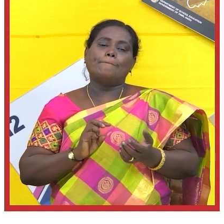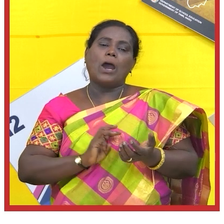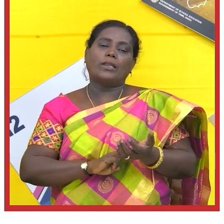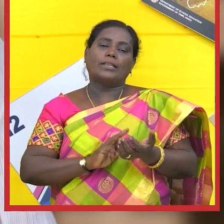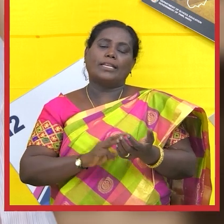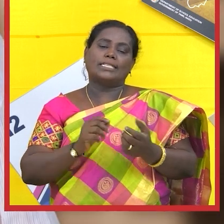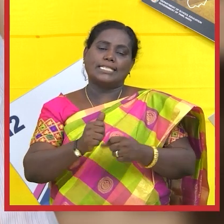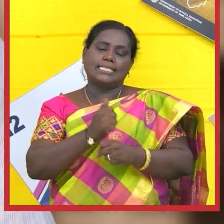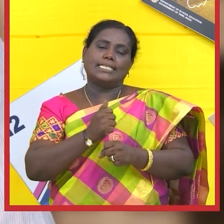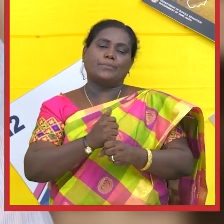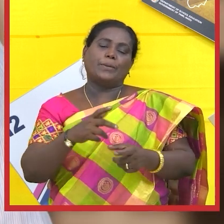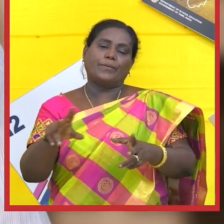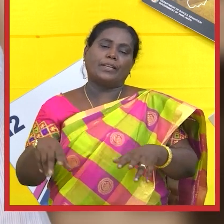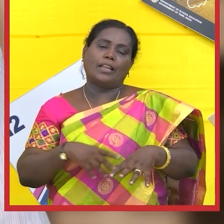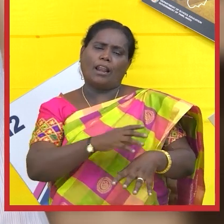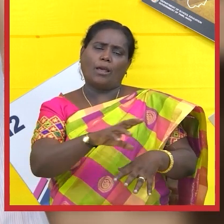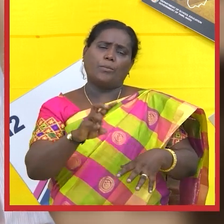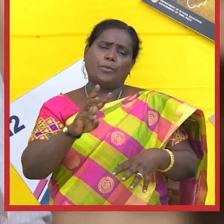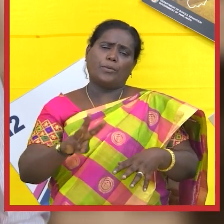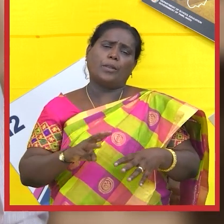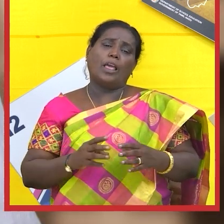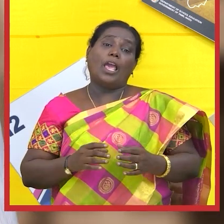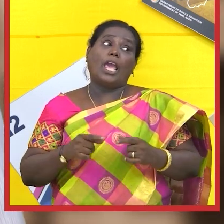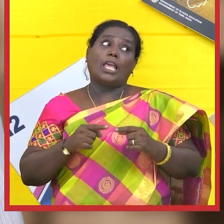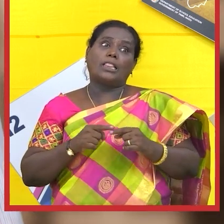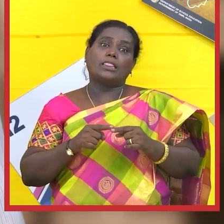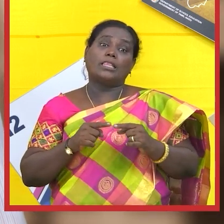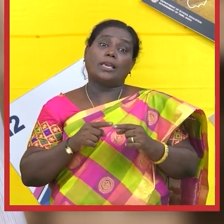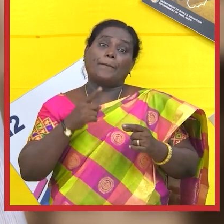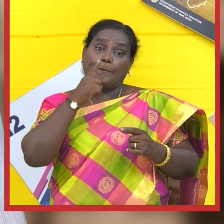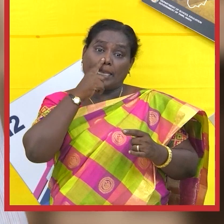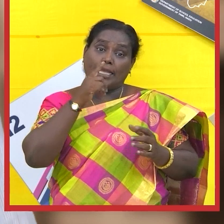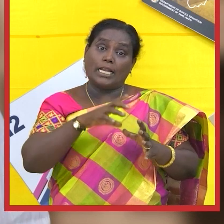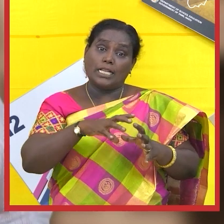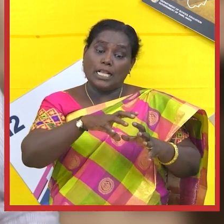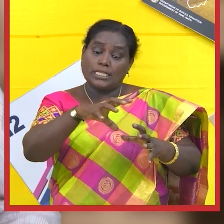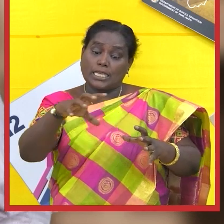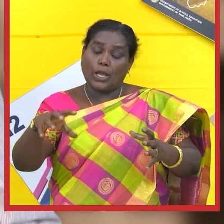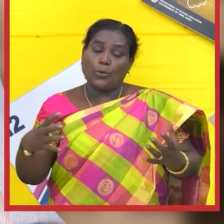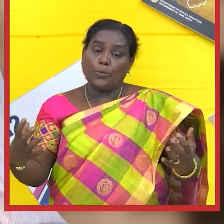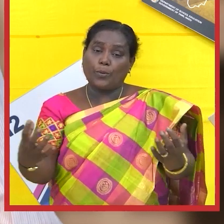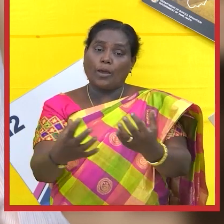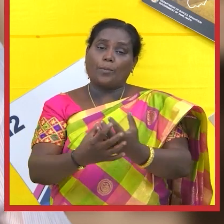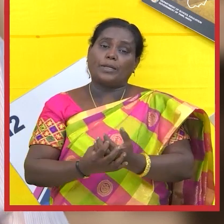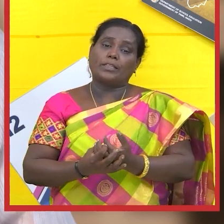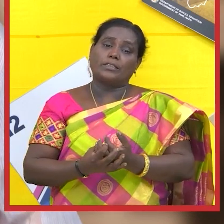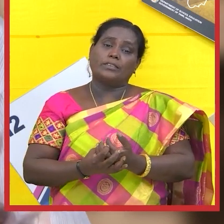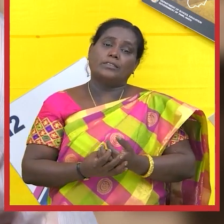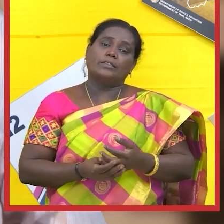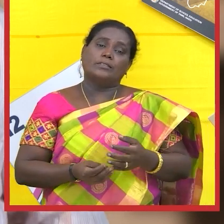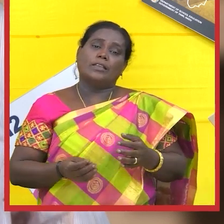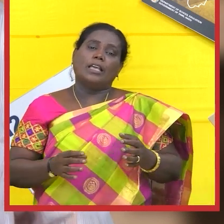கசின்ஸ் போன்றவர்களால் இந்திய பெண்கள் சங்கம் உருவாக்கப்படுகிறது. இந்த பெண்கள் சங்கம் என்னென்ன